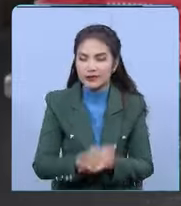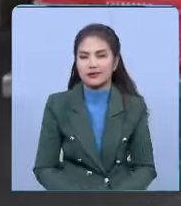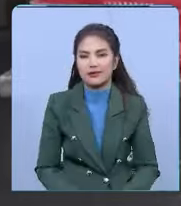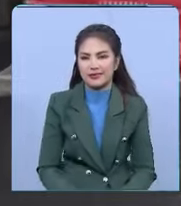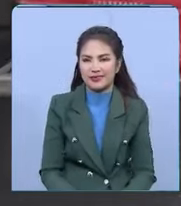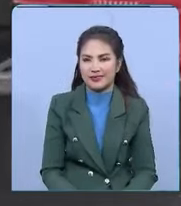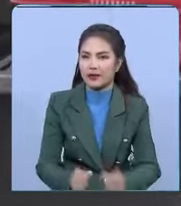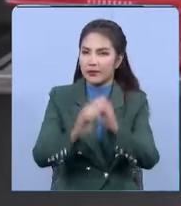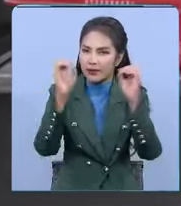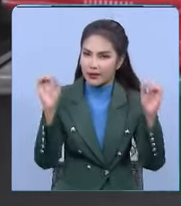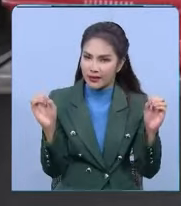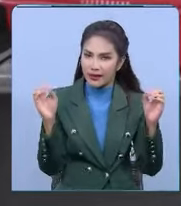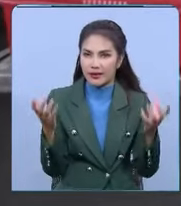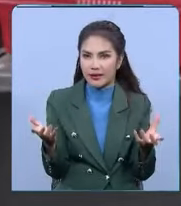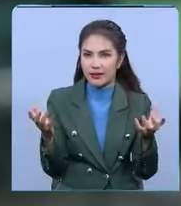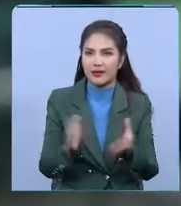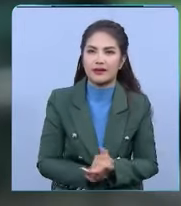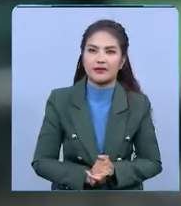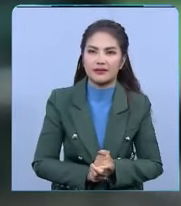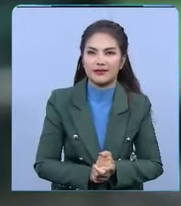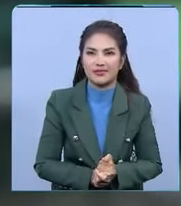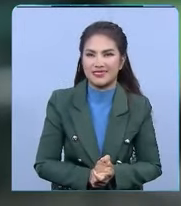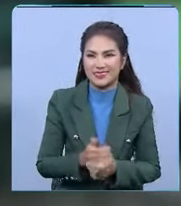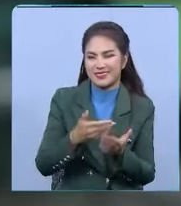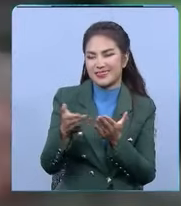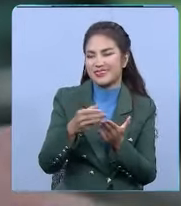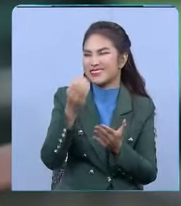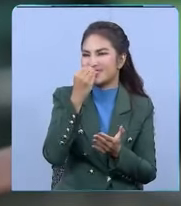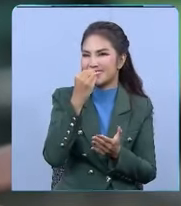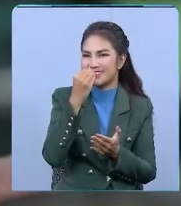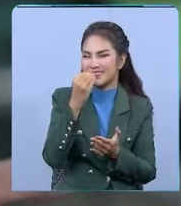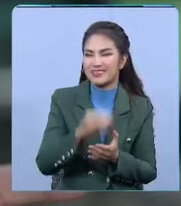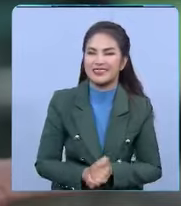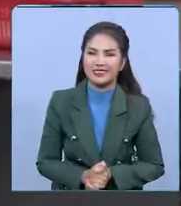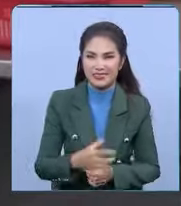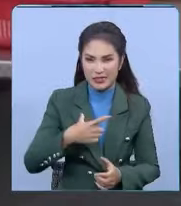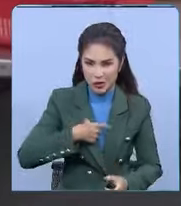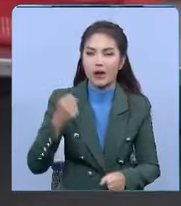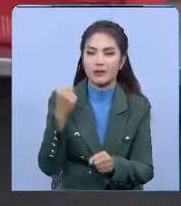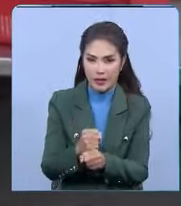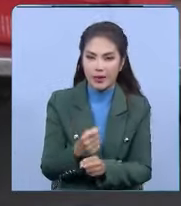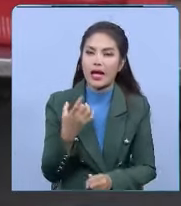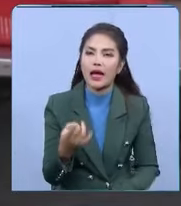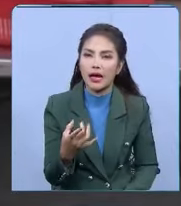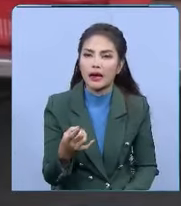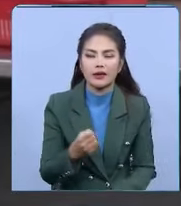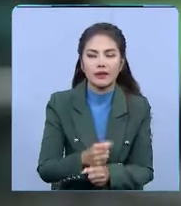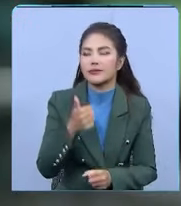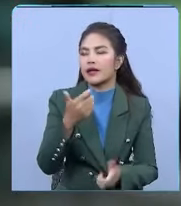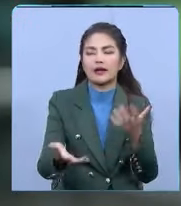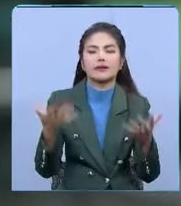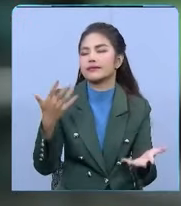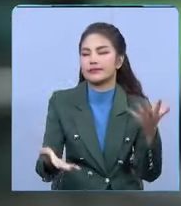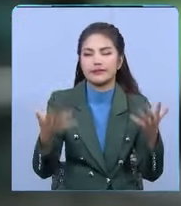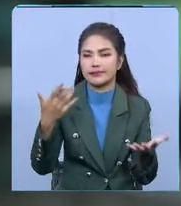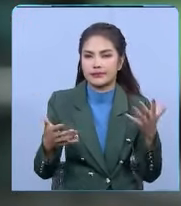ยครับได้ไปซื้อทาน เหรอซื้อทานเอาใช่ไหมฮะแล้วเมนูโปรดที่ชอบทำนี่คืออะไรครับ ผมทำได้ดังนั้นนะเป็นแบบ